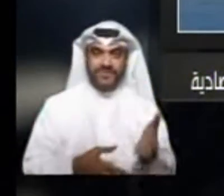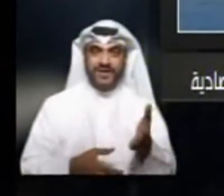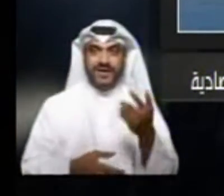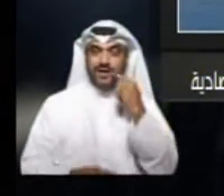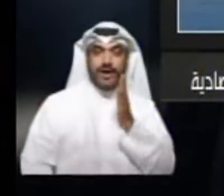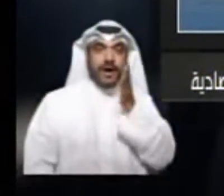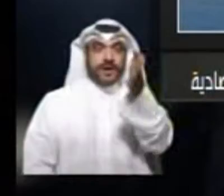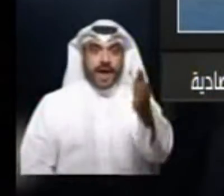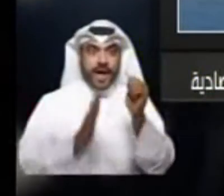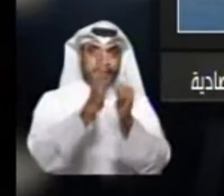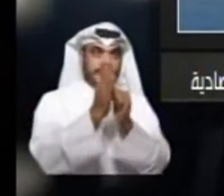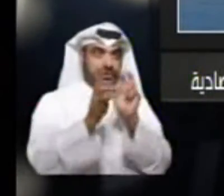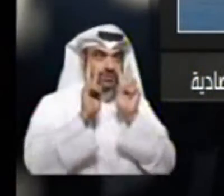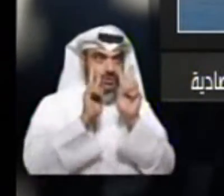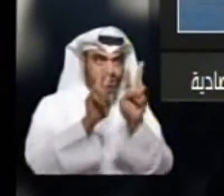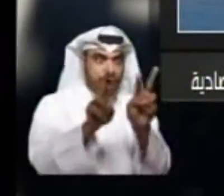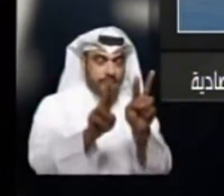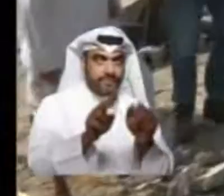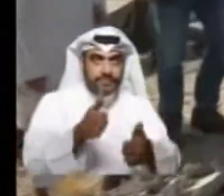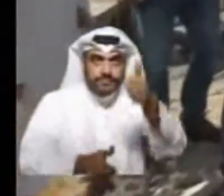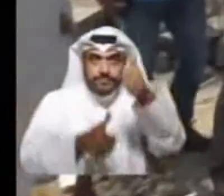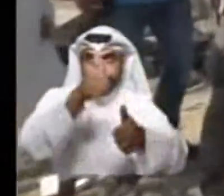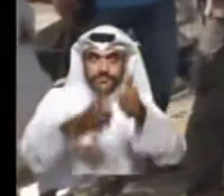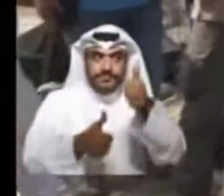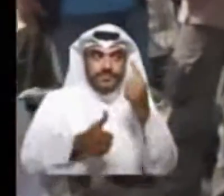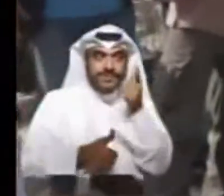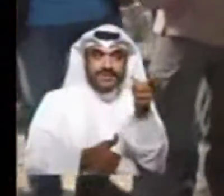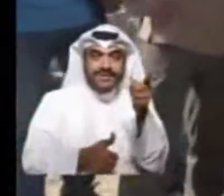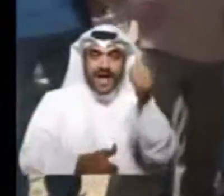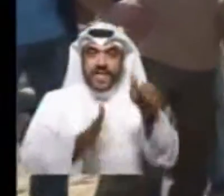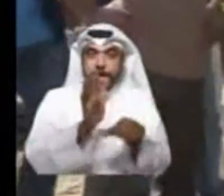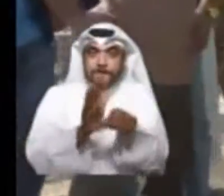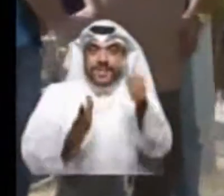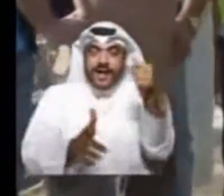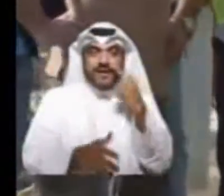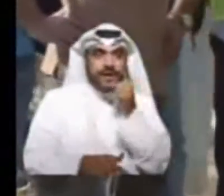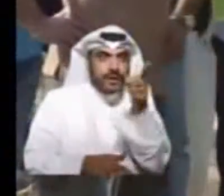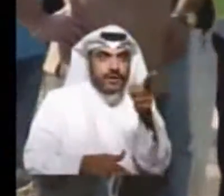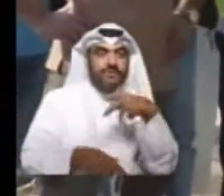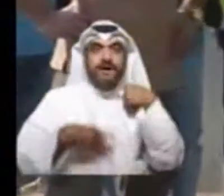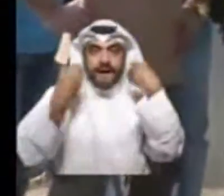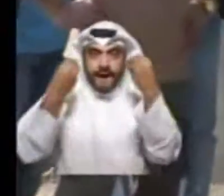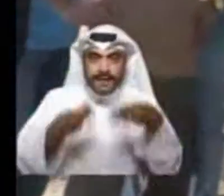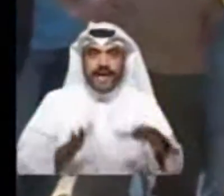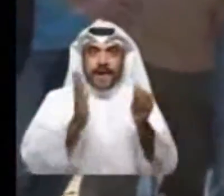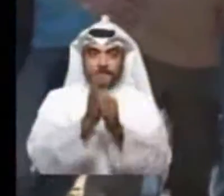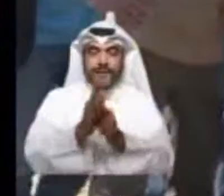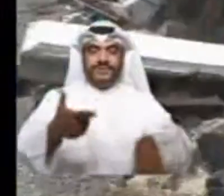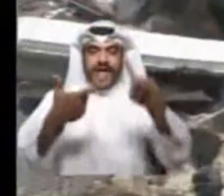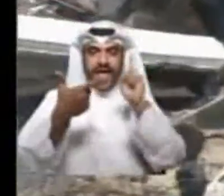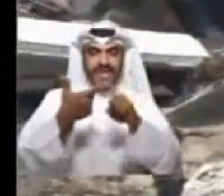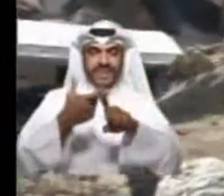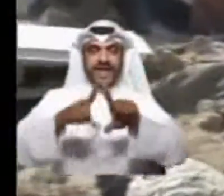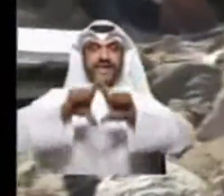عاين الأضرار بالنسبة للمنازل التي تضررت، وكذلك لجنة